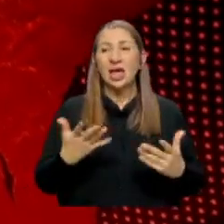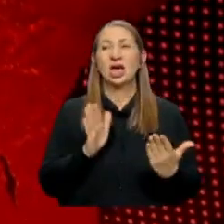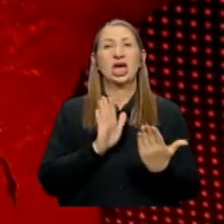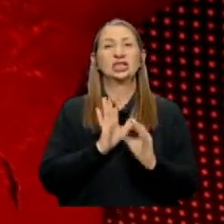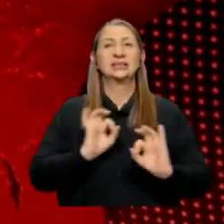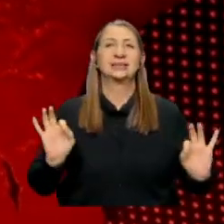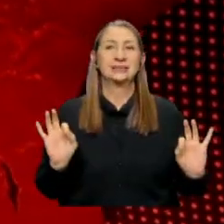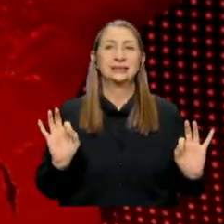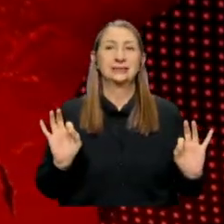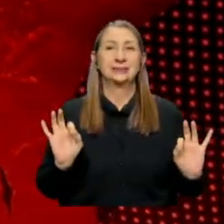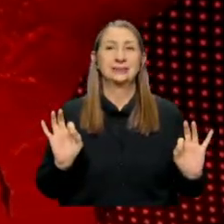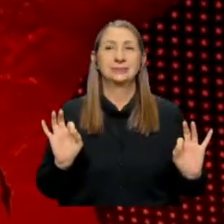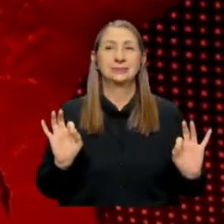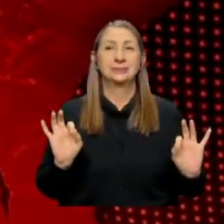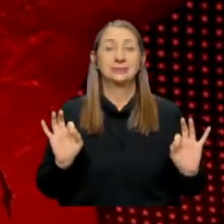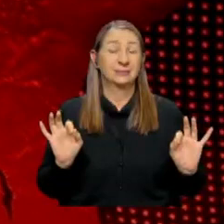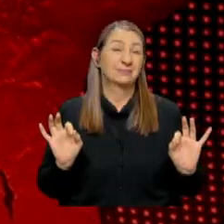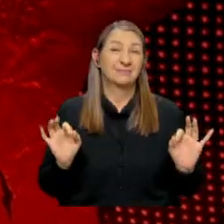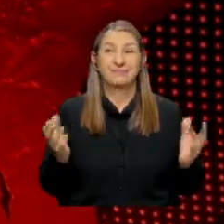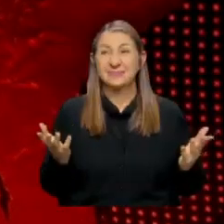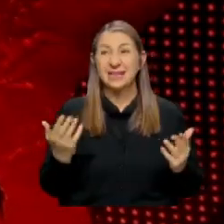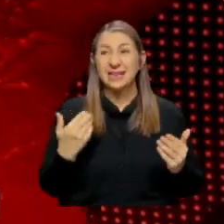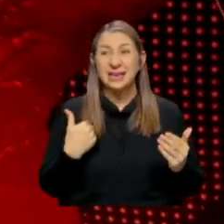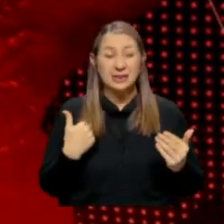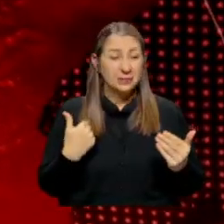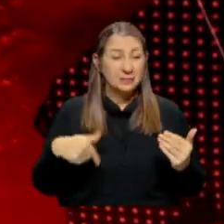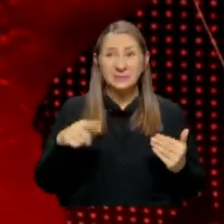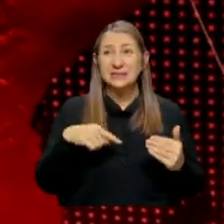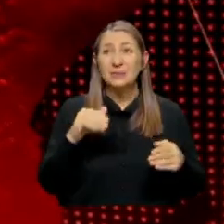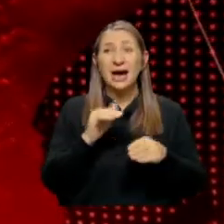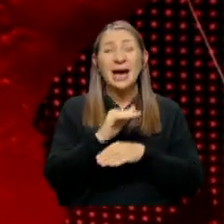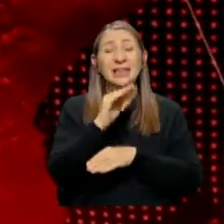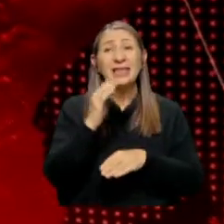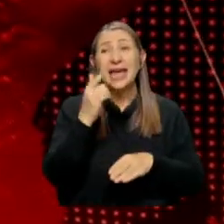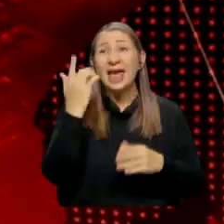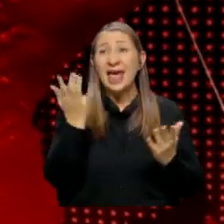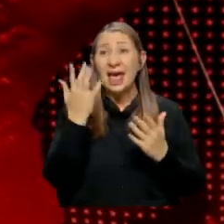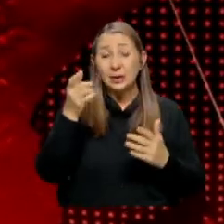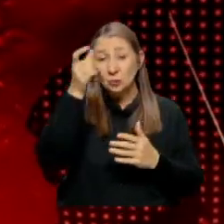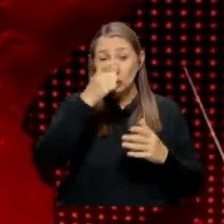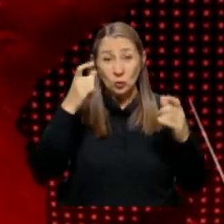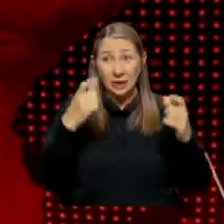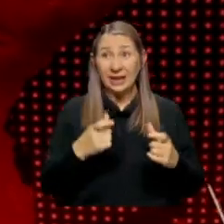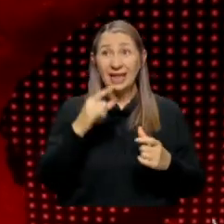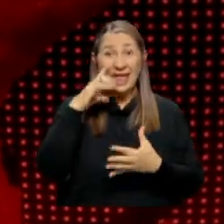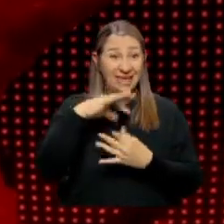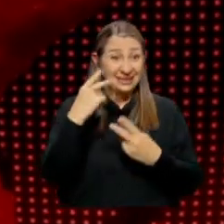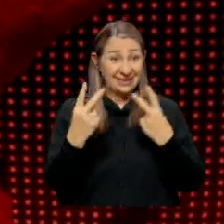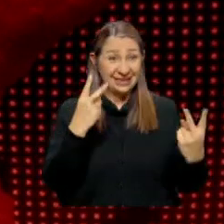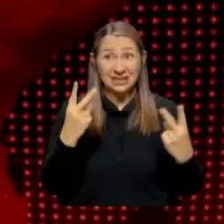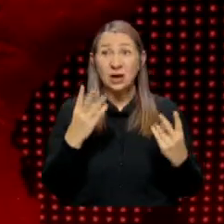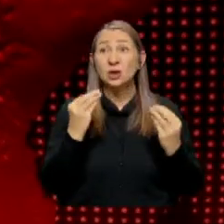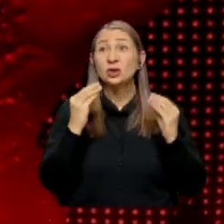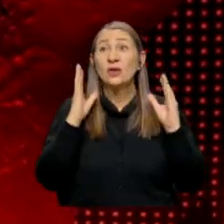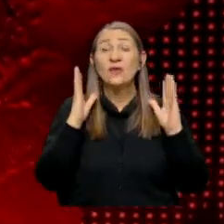karşılıksız ya bizim hayatta Eğer Türkiye'nin insanıysak zaten